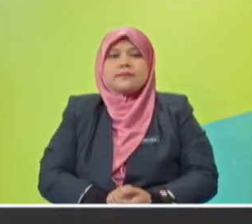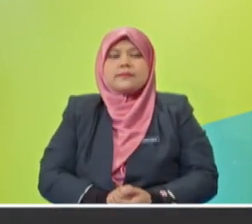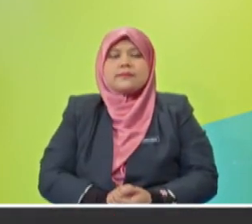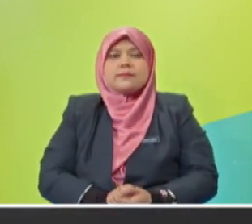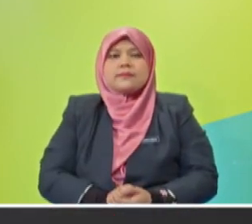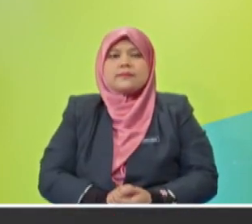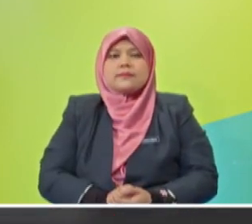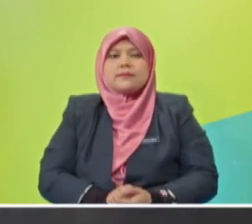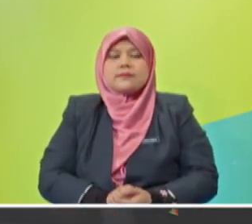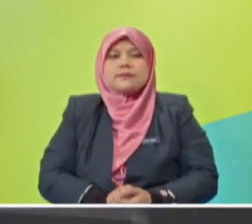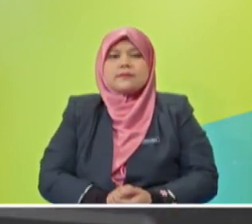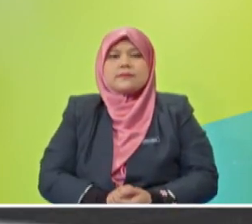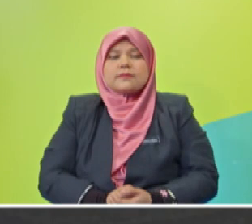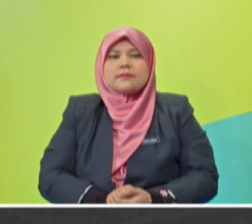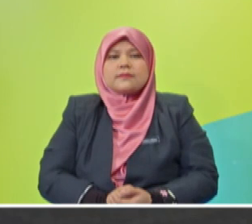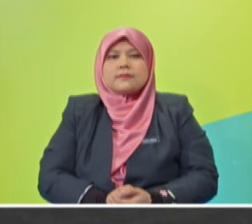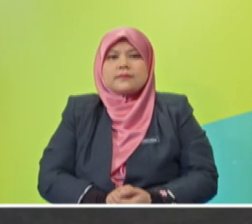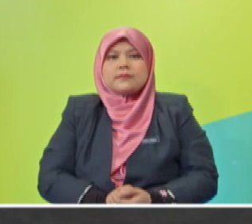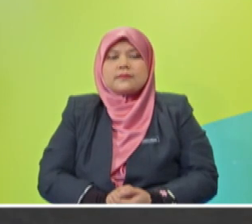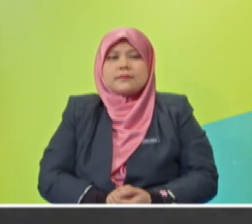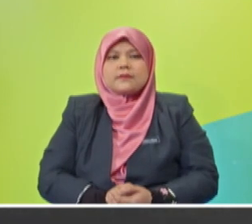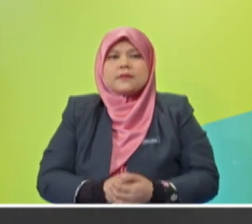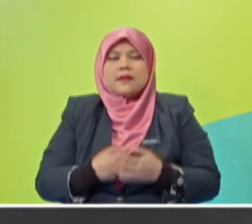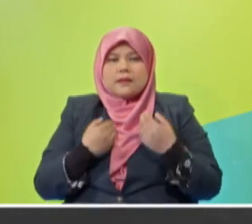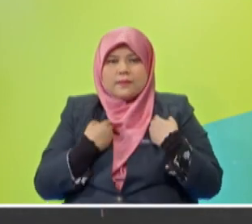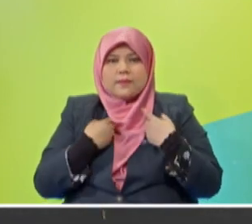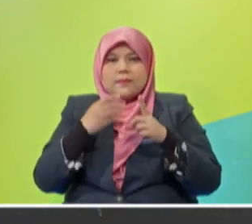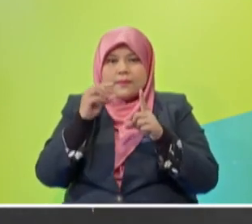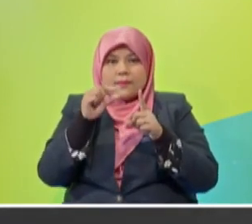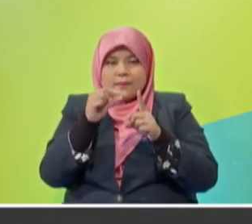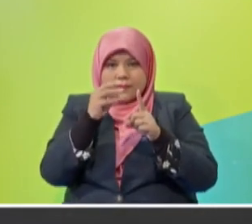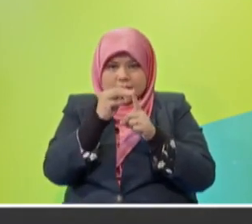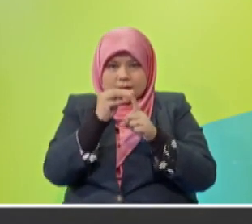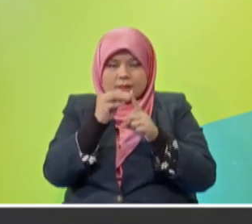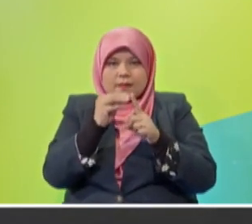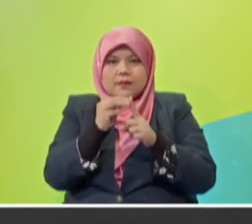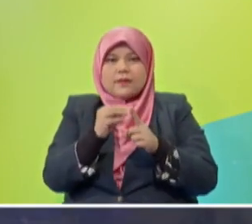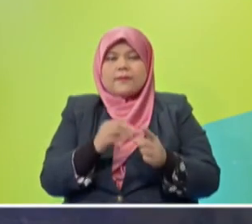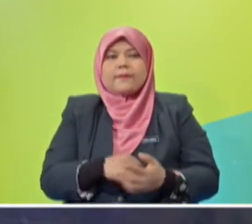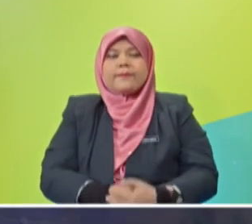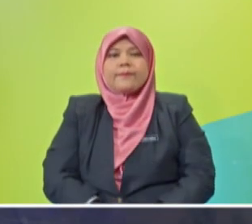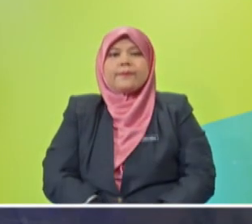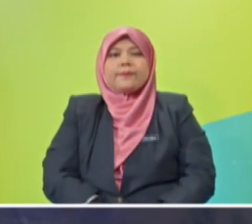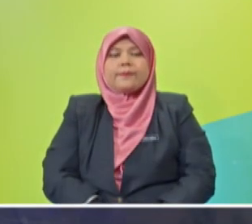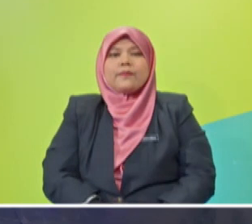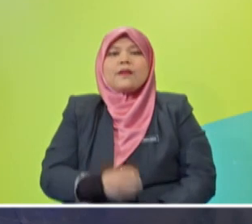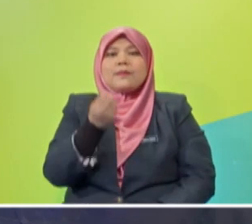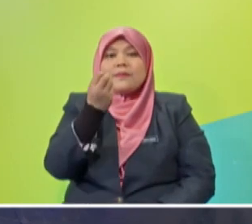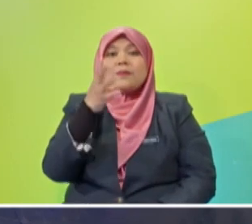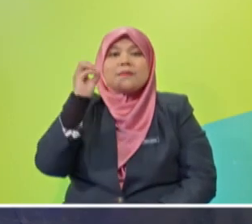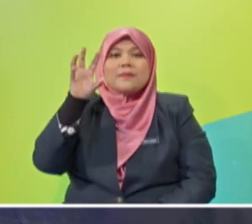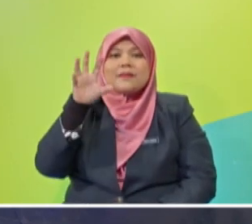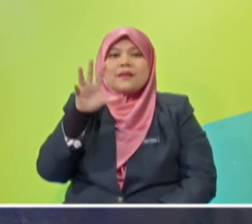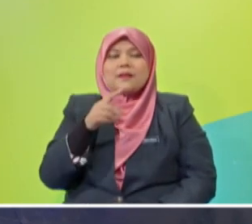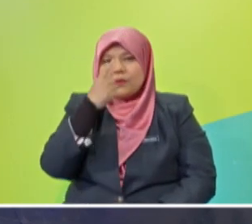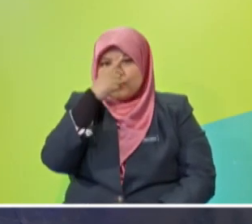Okey, jadi yang warna merah itu adalah markah untuk jawapan dia lah. Okey. Okay. Baiklah. Jadi berapa bintang untuk Khalish